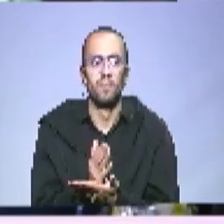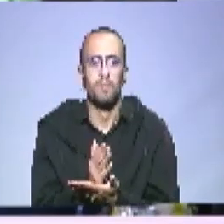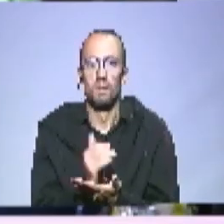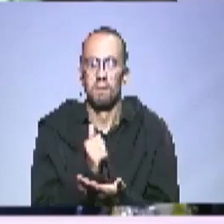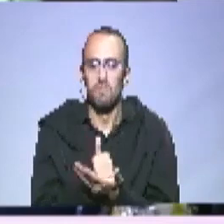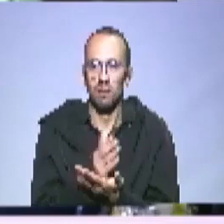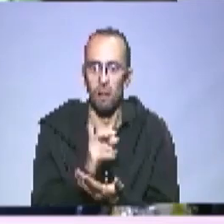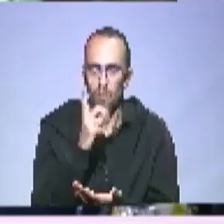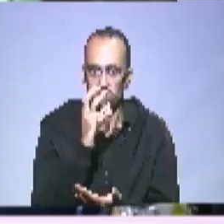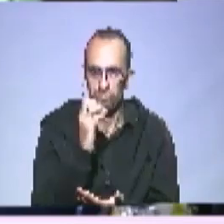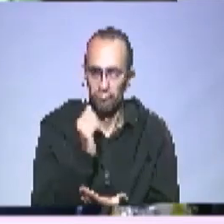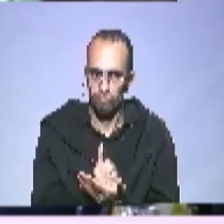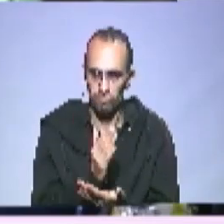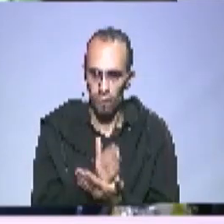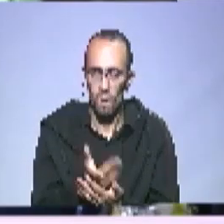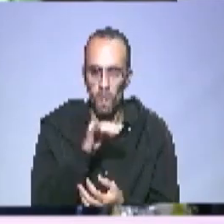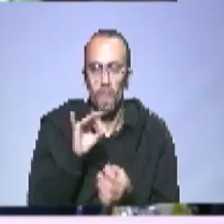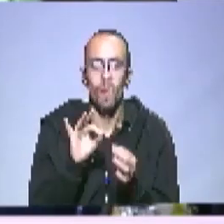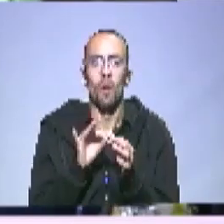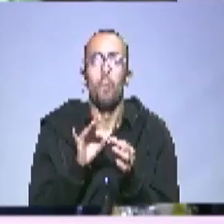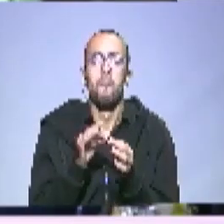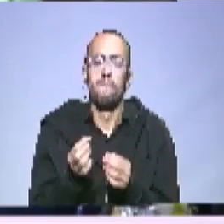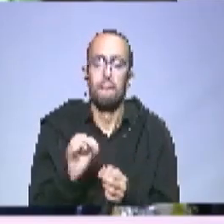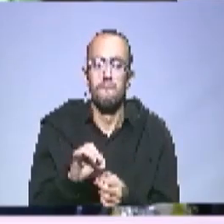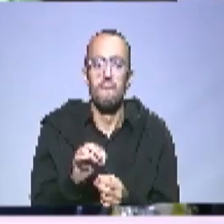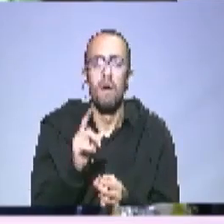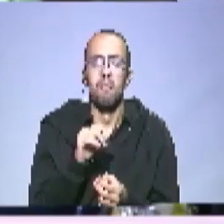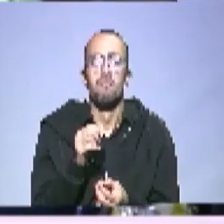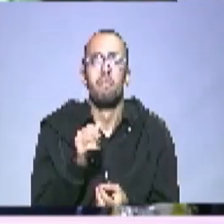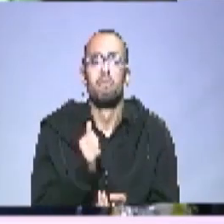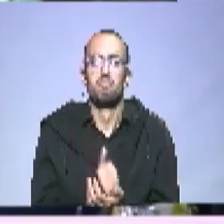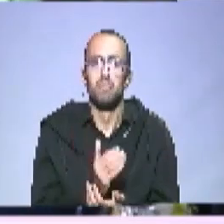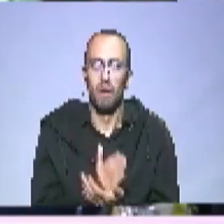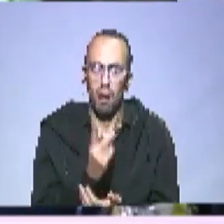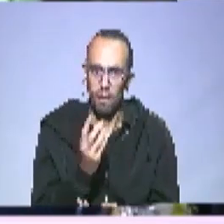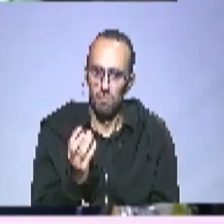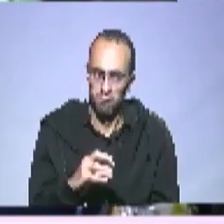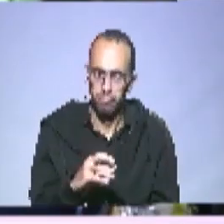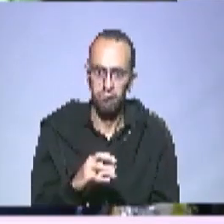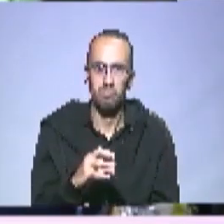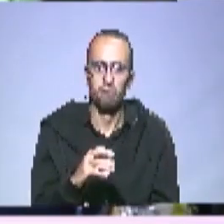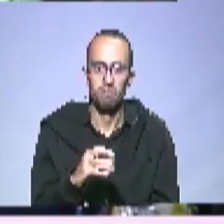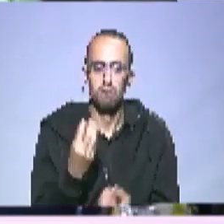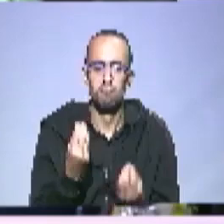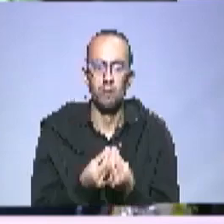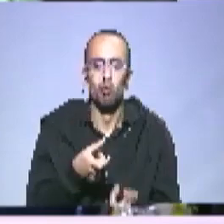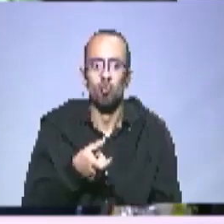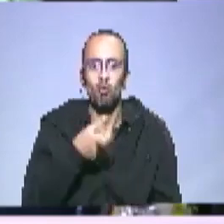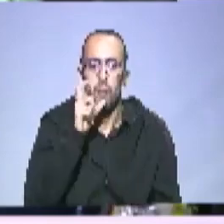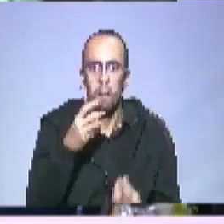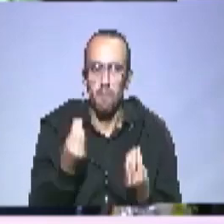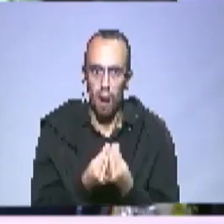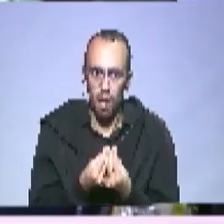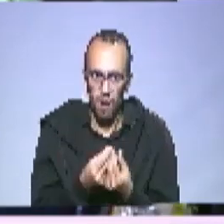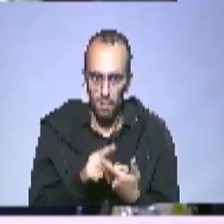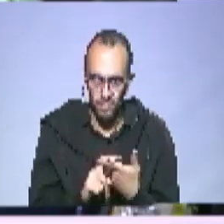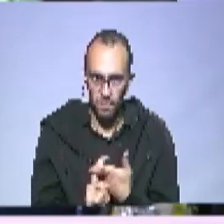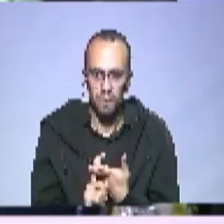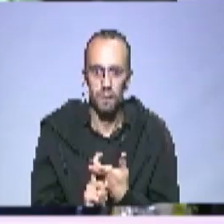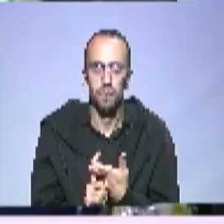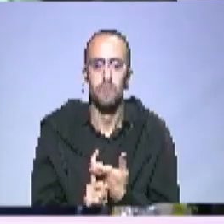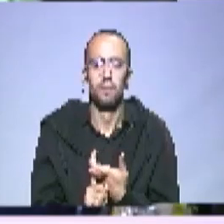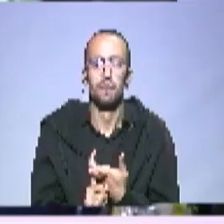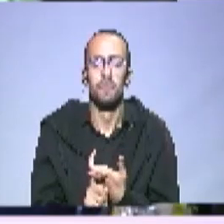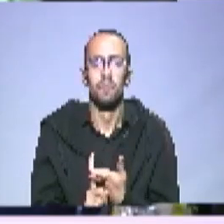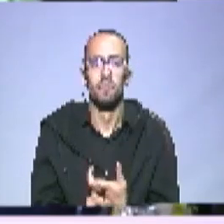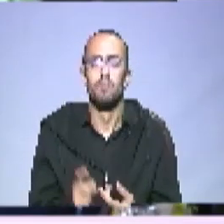نديها بصلايا كده، وفص فص توم صغير وبصلايا، وندورهم في البتاع، ونكون معانا الشوربه بتاعتنا، وننزل بيها على